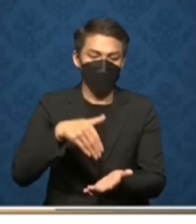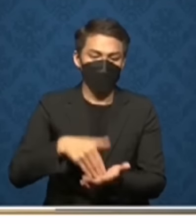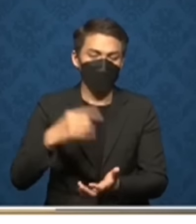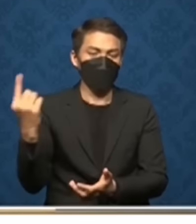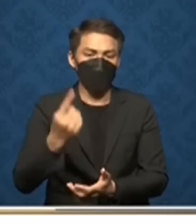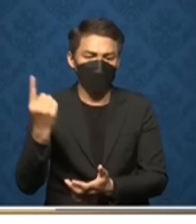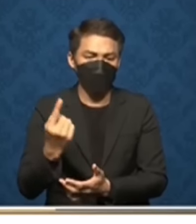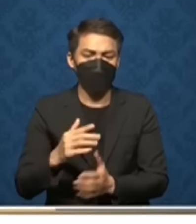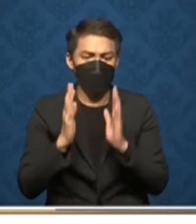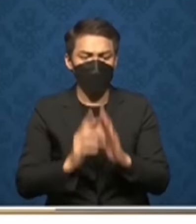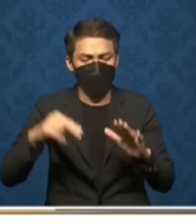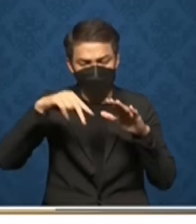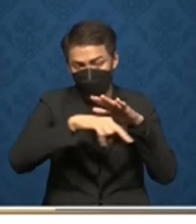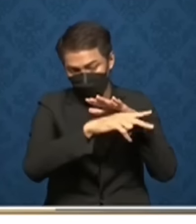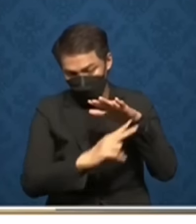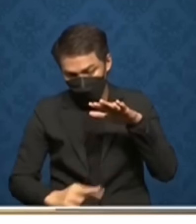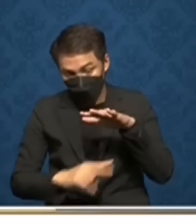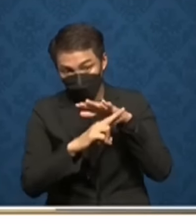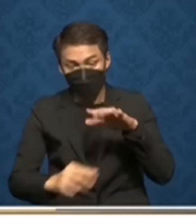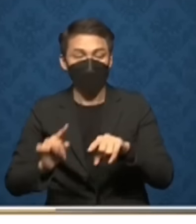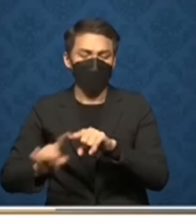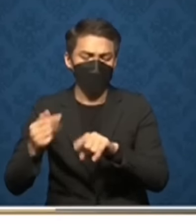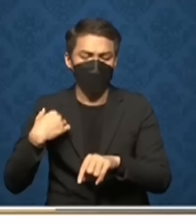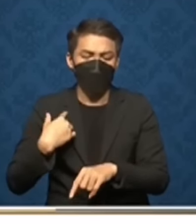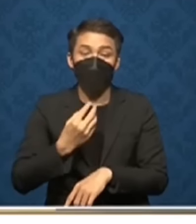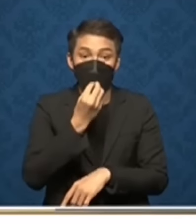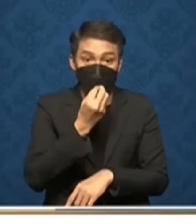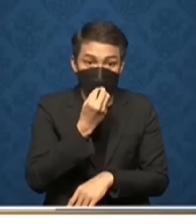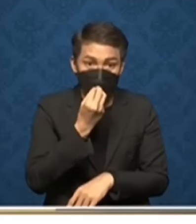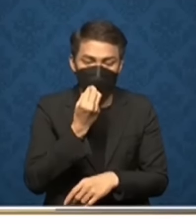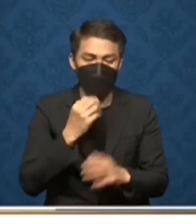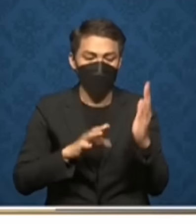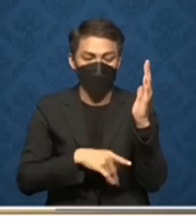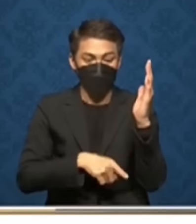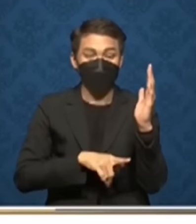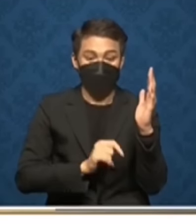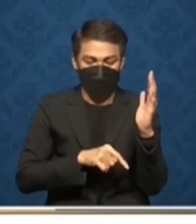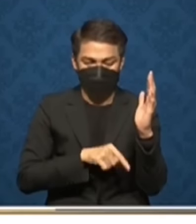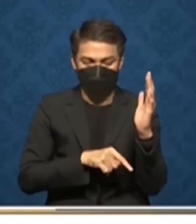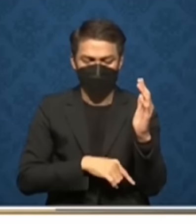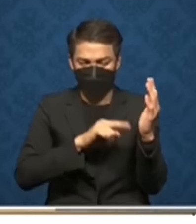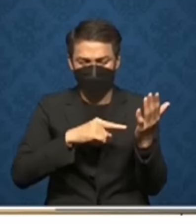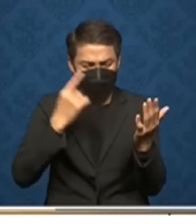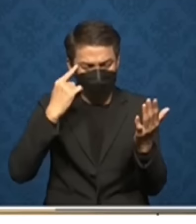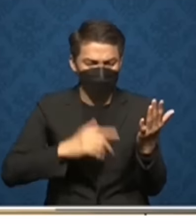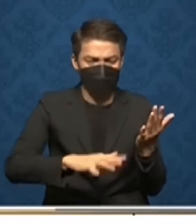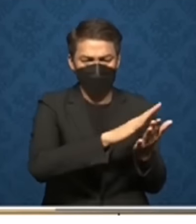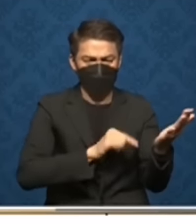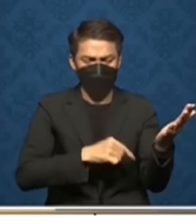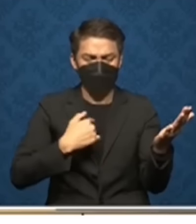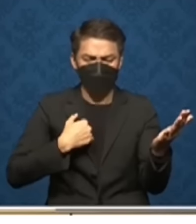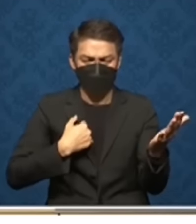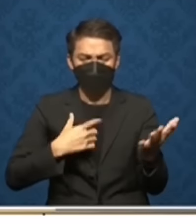นักดำน้ำทั่วโลกเรามีอาหารต้องบอกว่าอาหารของปัตตานีเนี่ยผมเชื่อว่าในพื้นที่ประเทศไทยไม่มีขนบธร